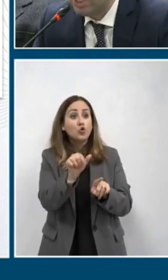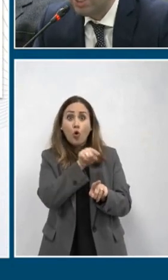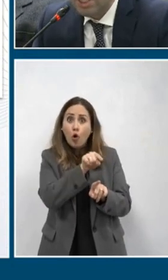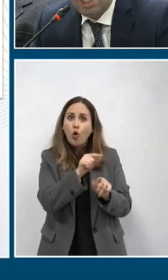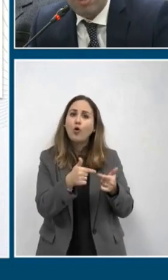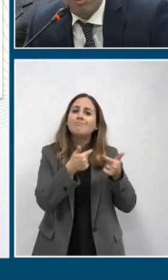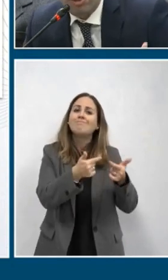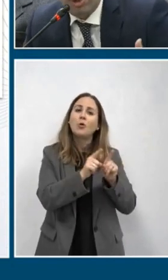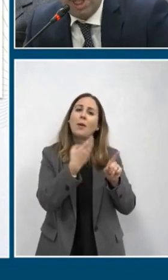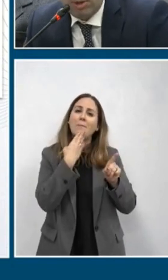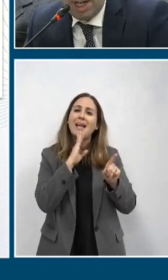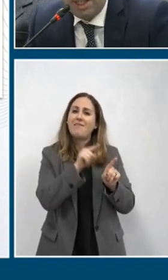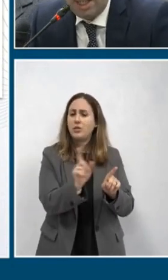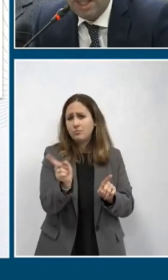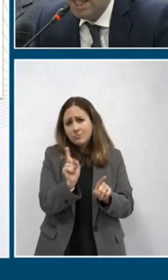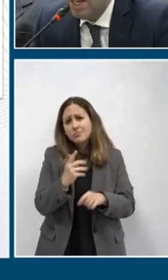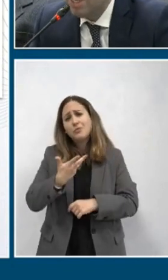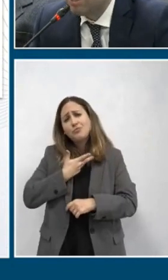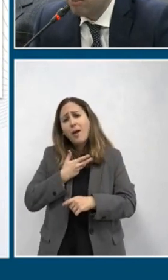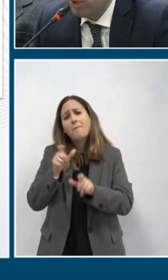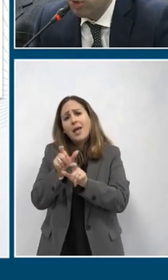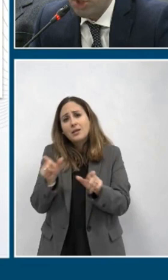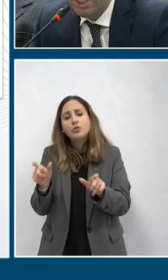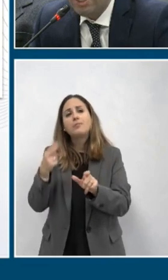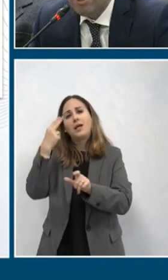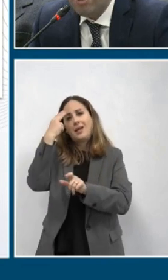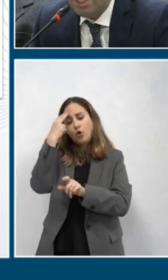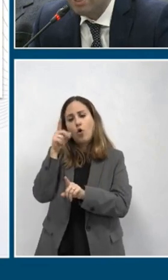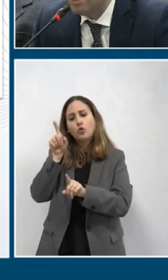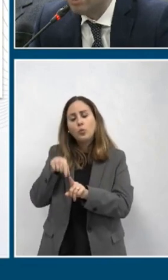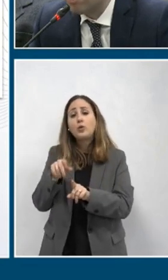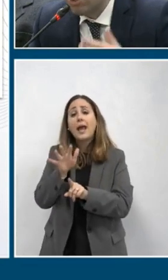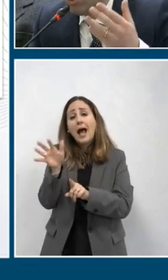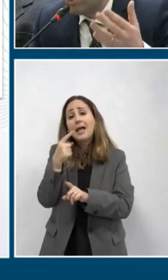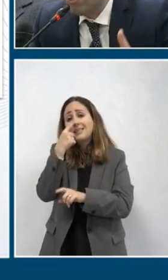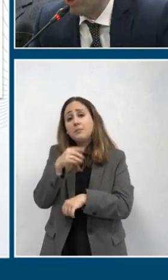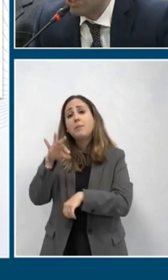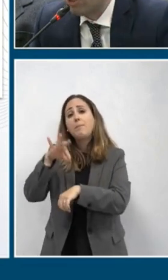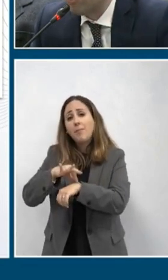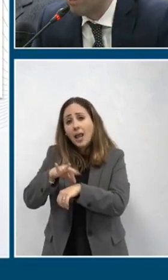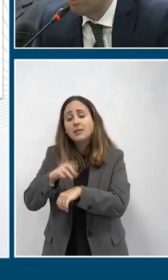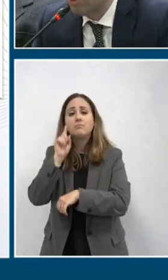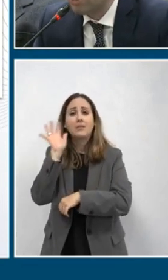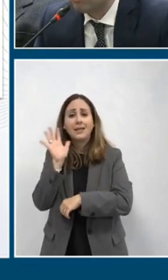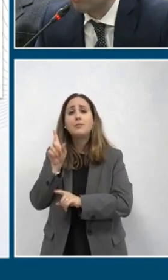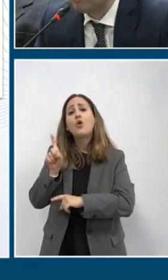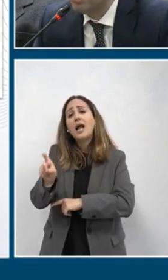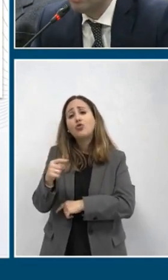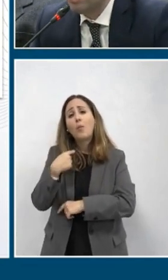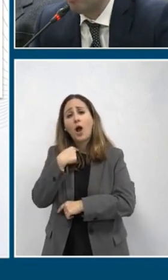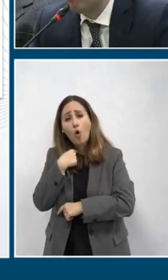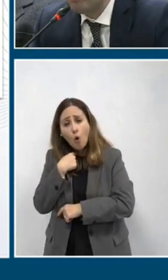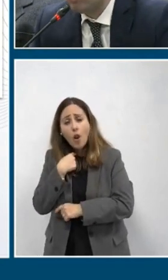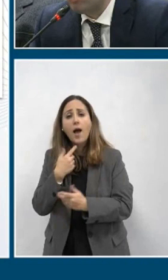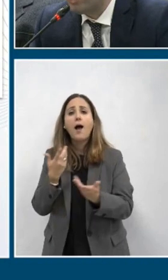questa tecnologia abbiamo riportato anche altre patologie Ma che sono per esempio il carcinoma delle gola che